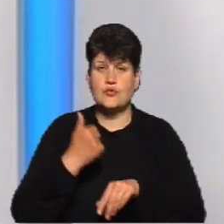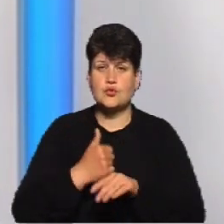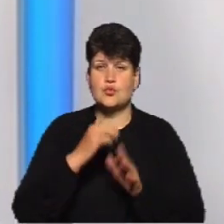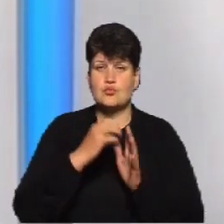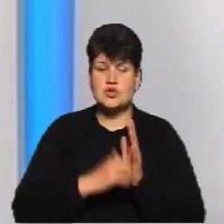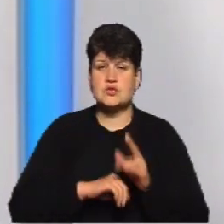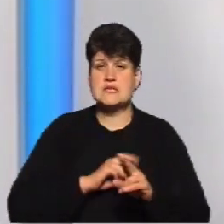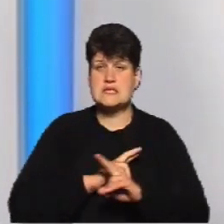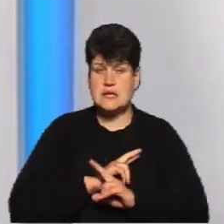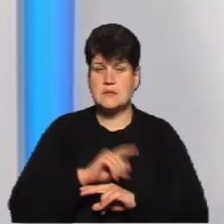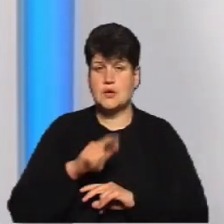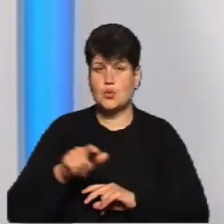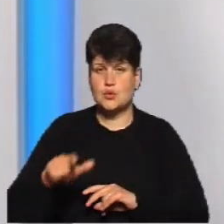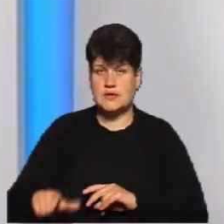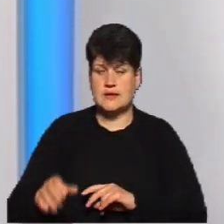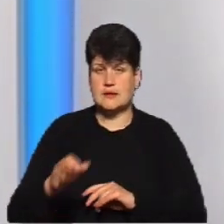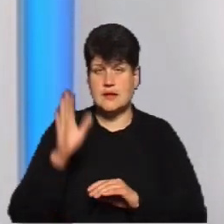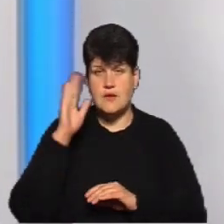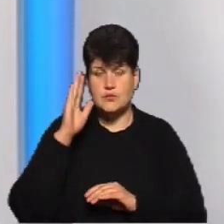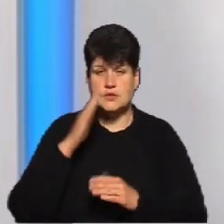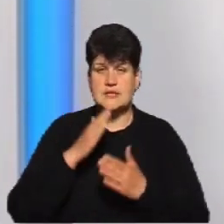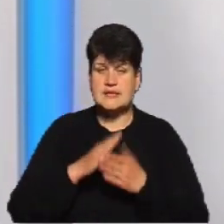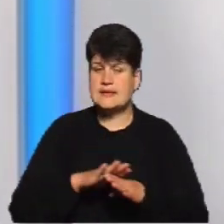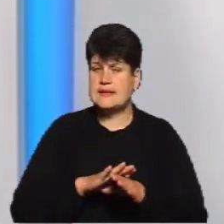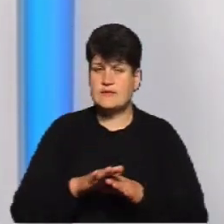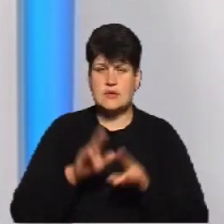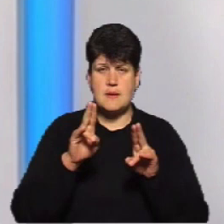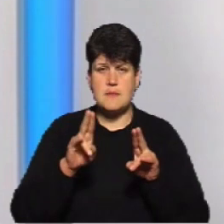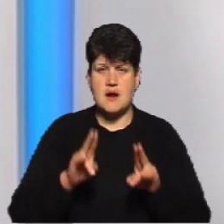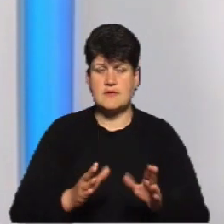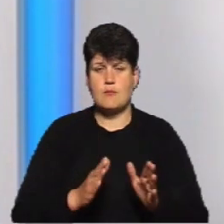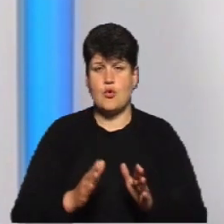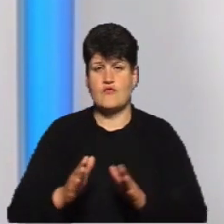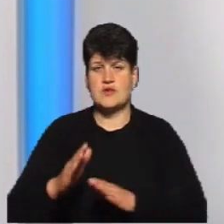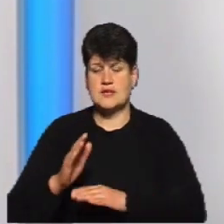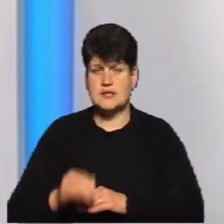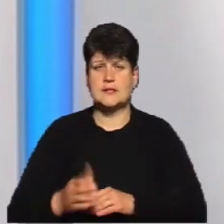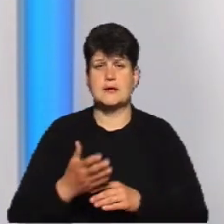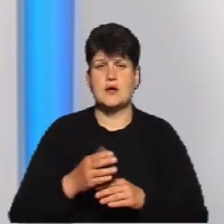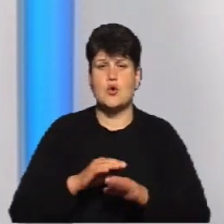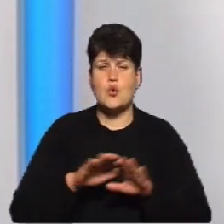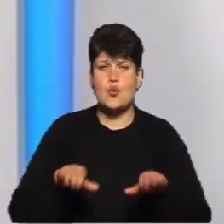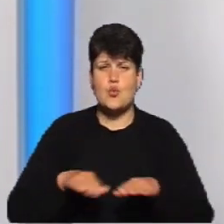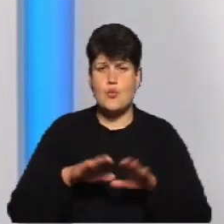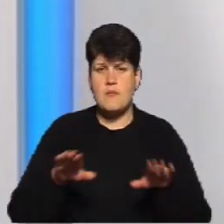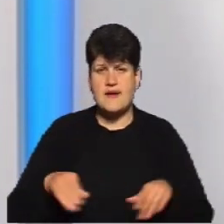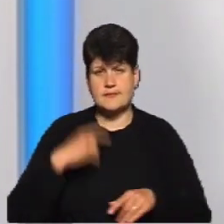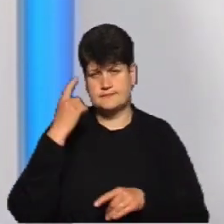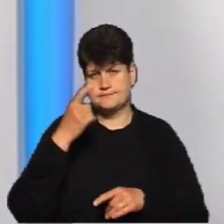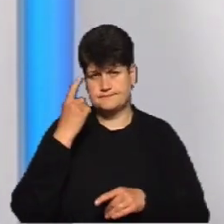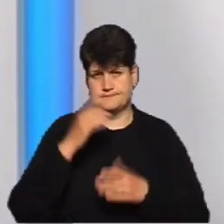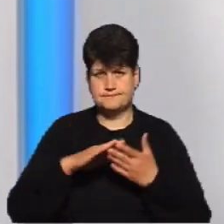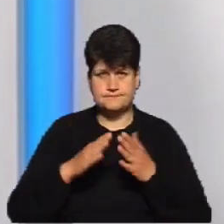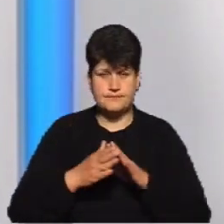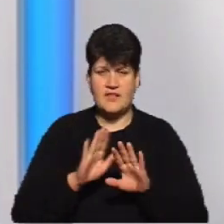на водних об'єктах є недотримання громадянами правил поведінки на воді, купання у нетверезому стані, в недозволених